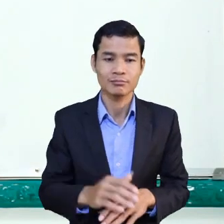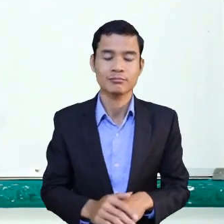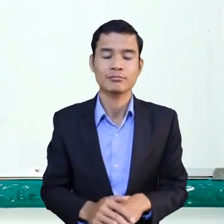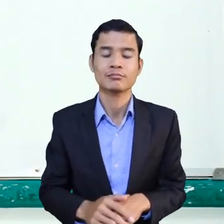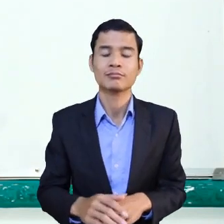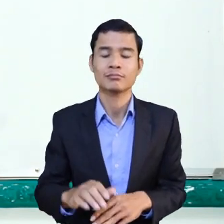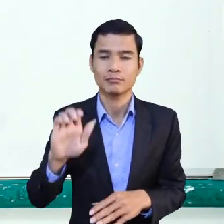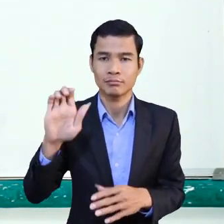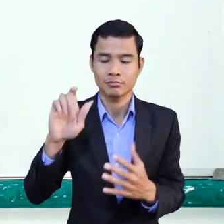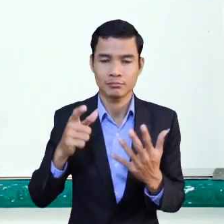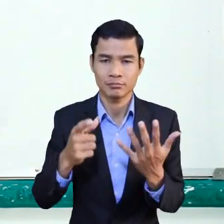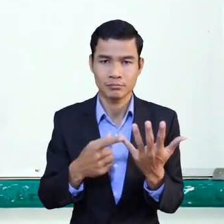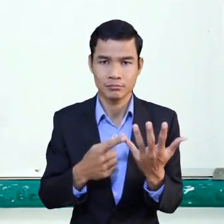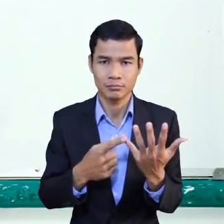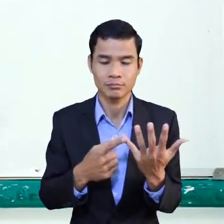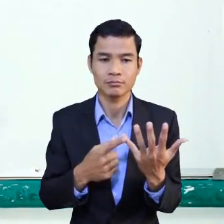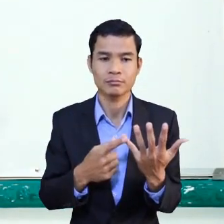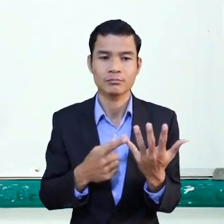ចេ